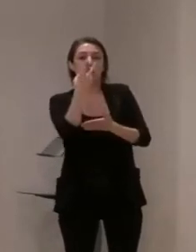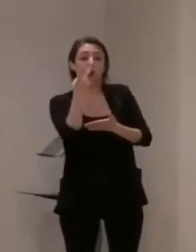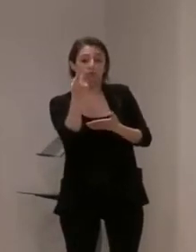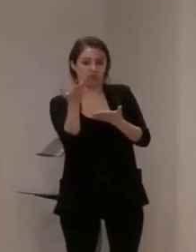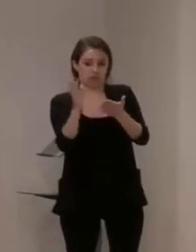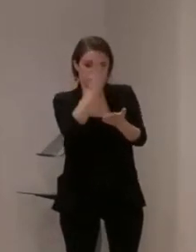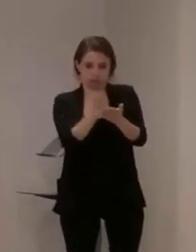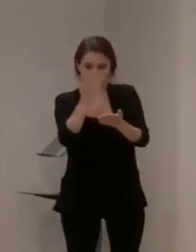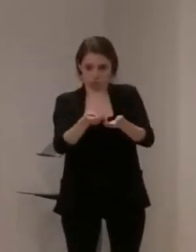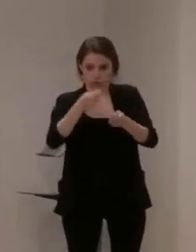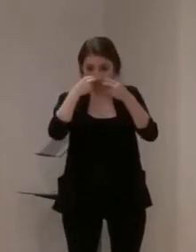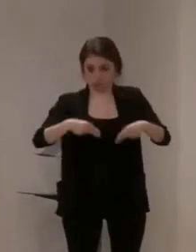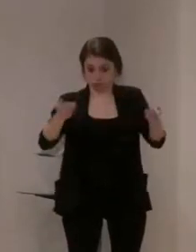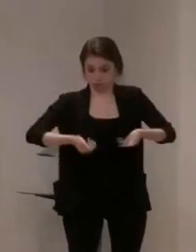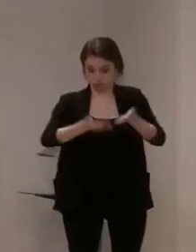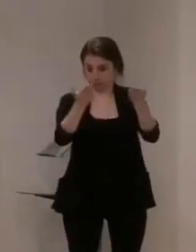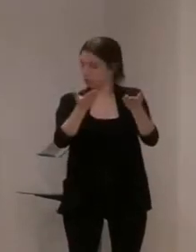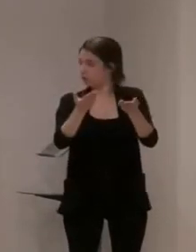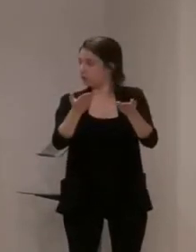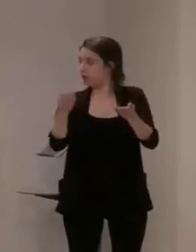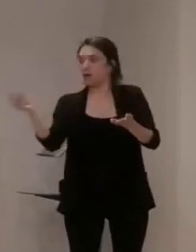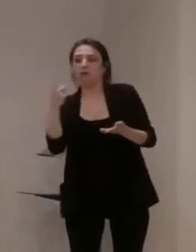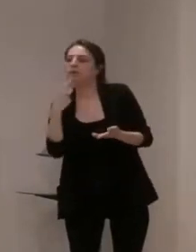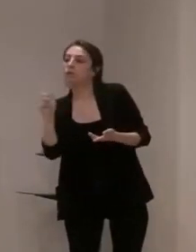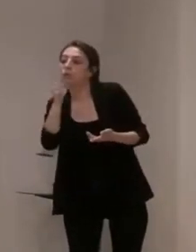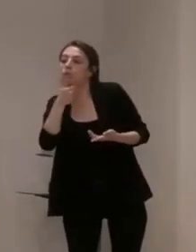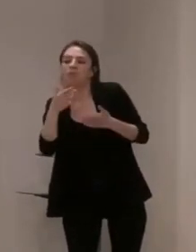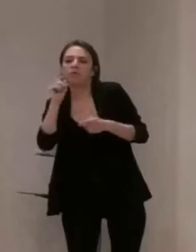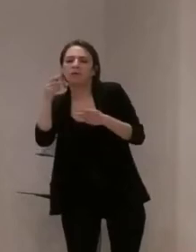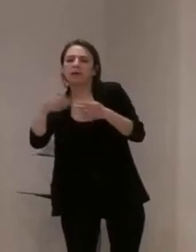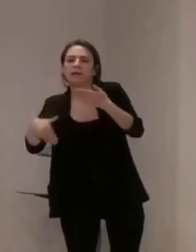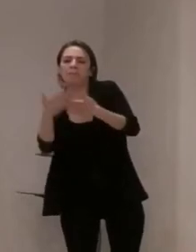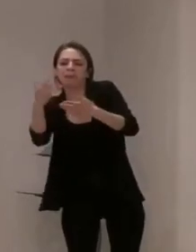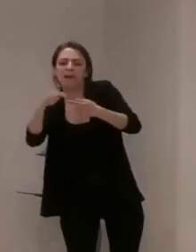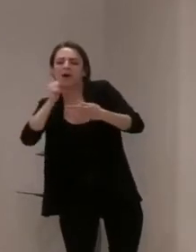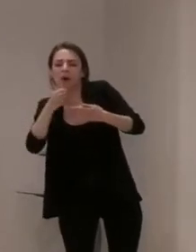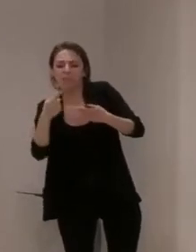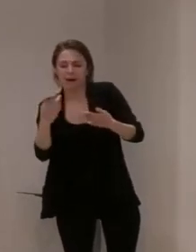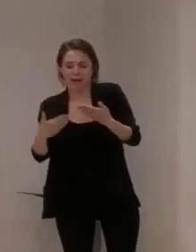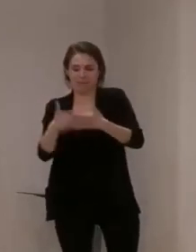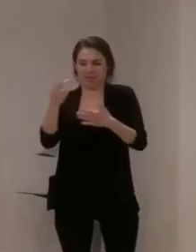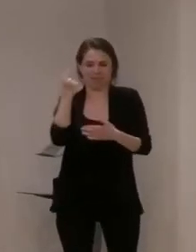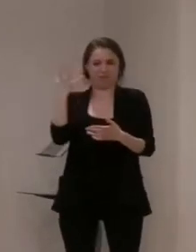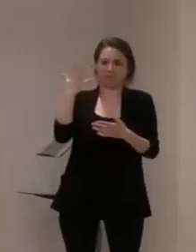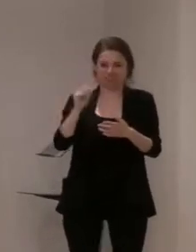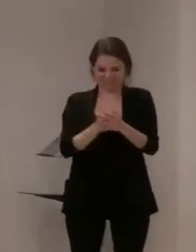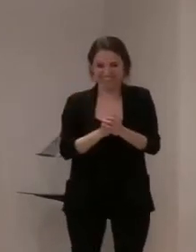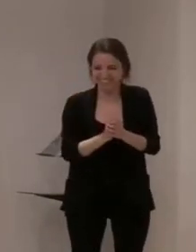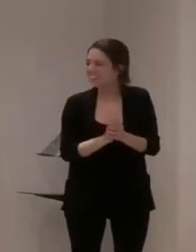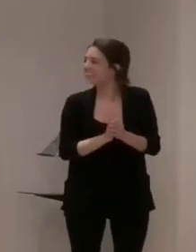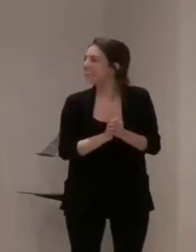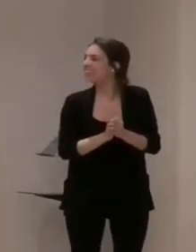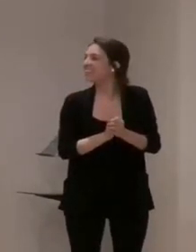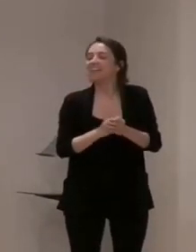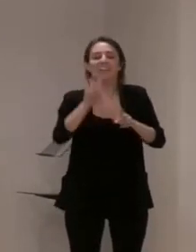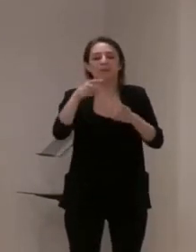novel·les. Ara ens hauries de dir quina és la teva millor, però on comencem? Però per de novel·les de ficció, doncs també llibres